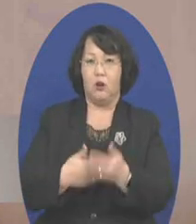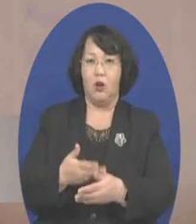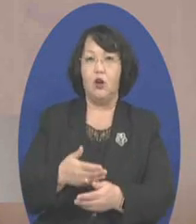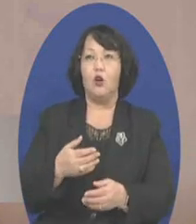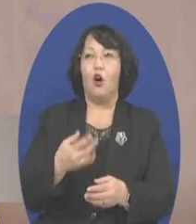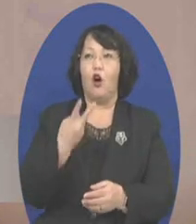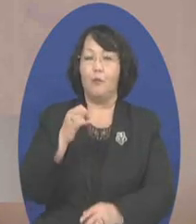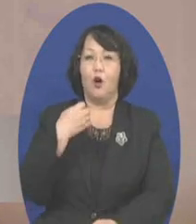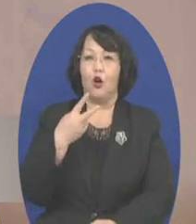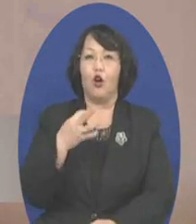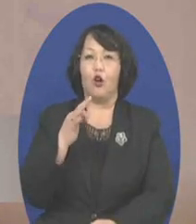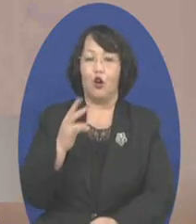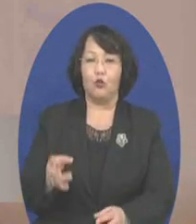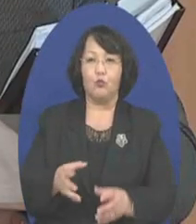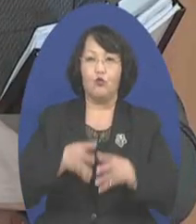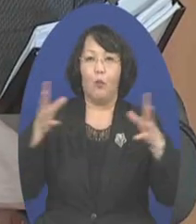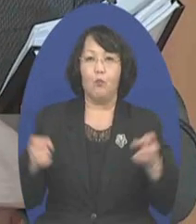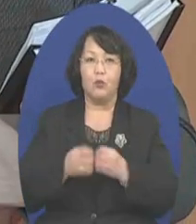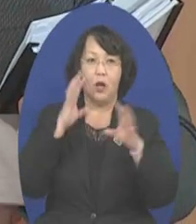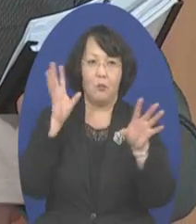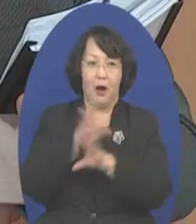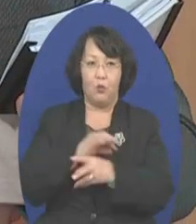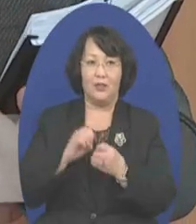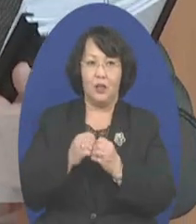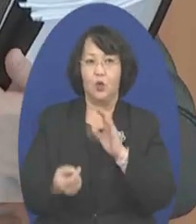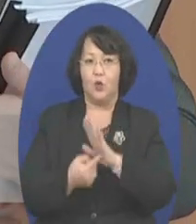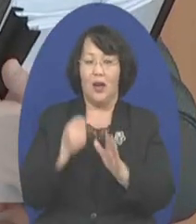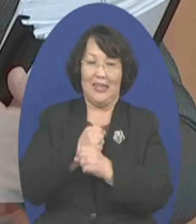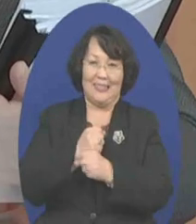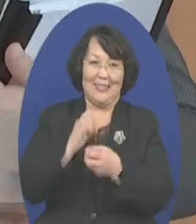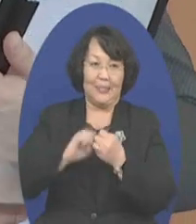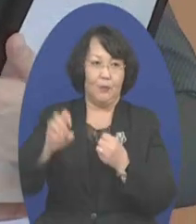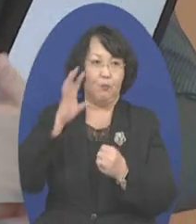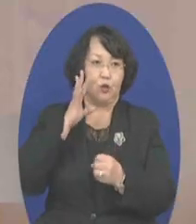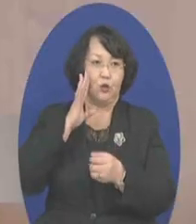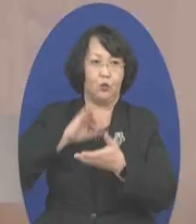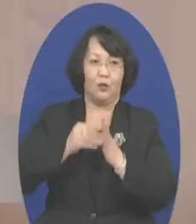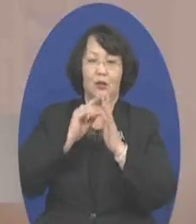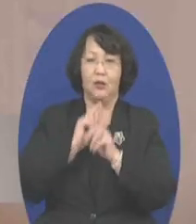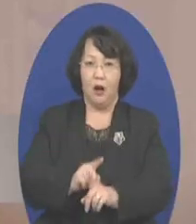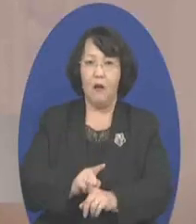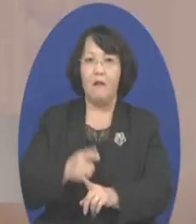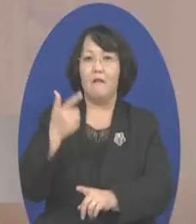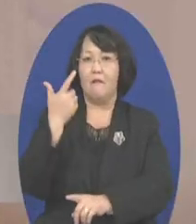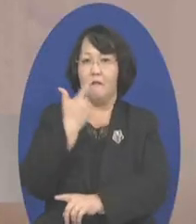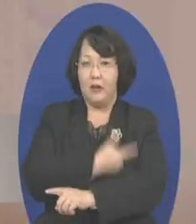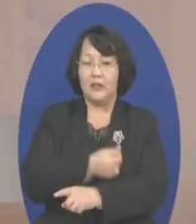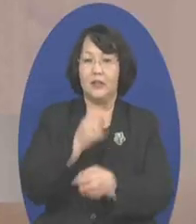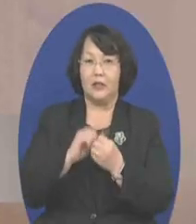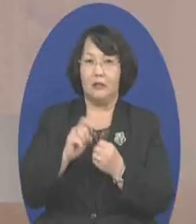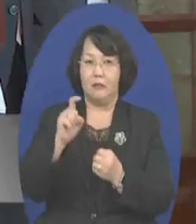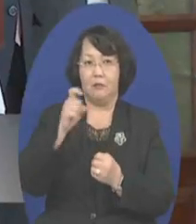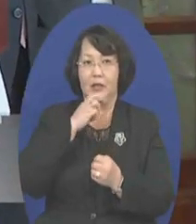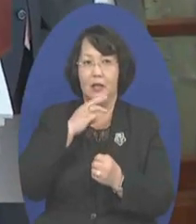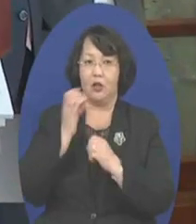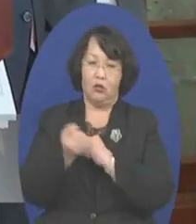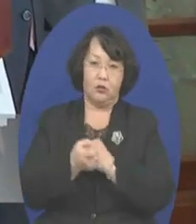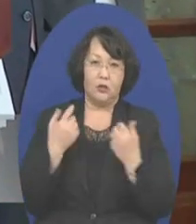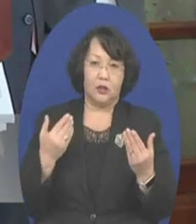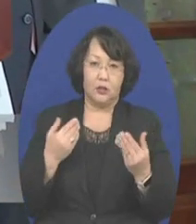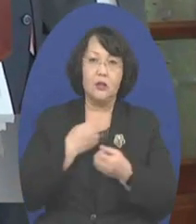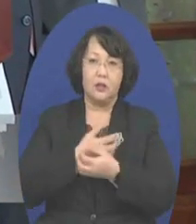жилийн томоохон бүтээн байгуулалтын суур ажлуудыг хийх гэсэн ийм одоо бодлогын брэнд энэ вакциныг би одоо хэвлийн хурлын эхэнд бол бас дуртан зүйтэй гэж бодож